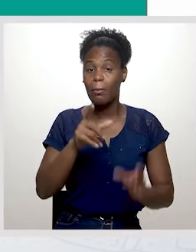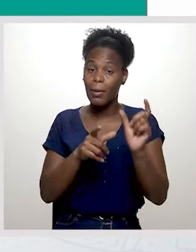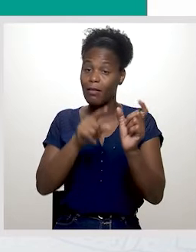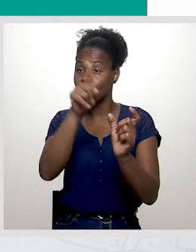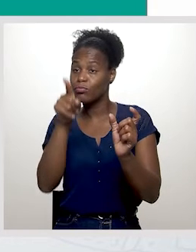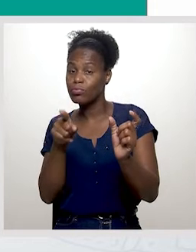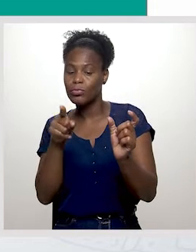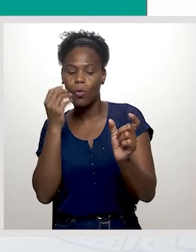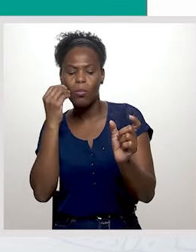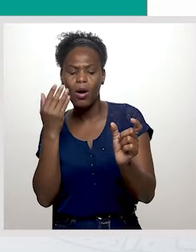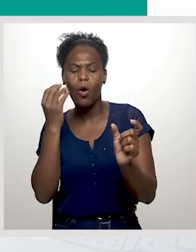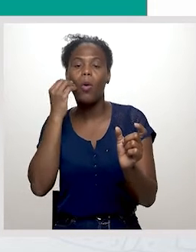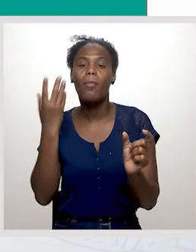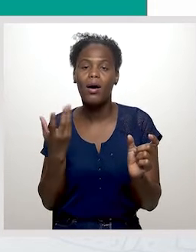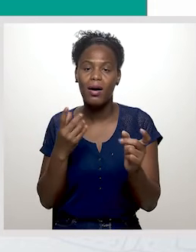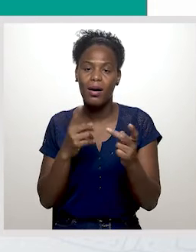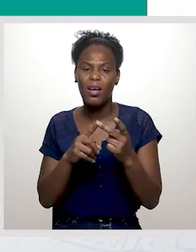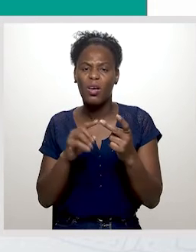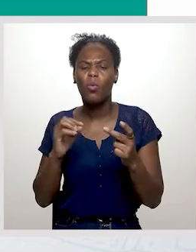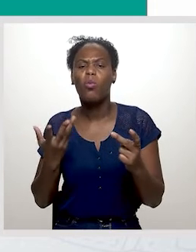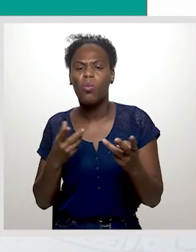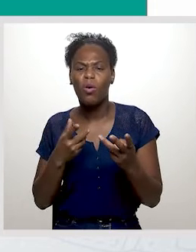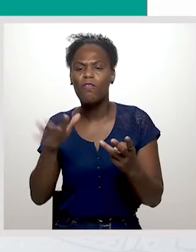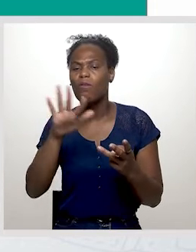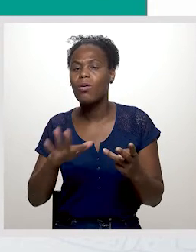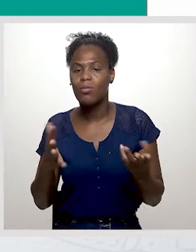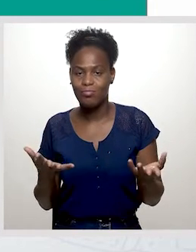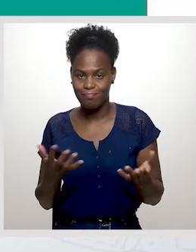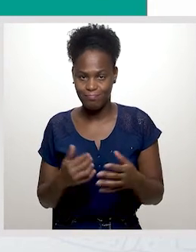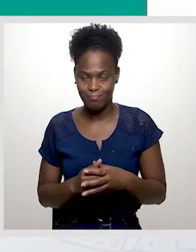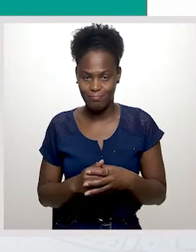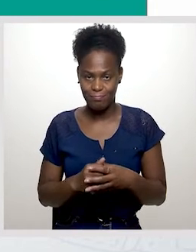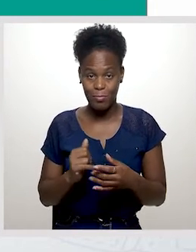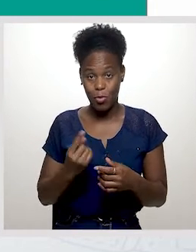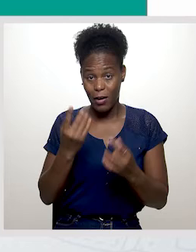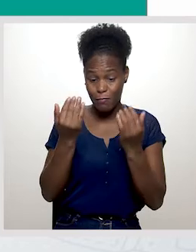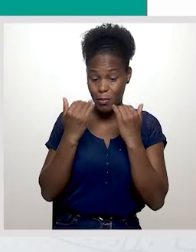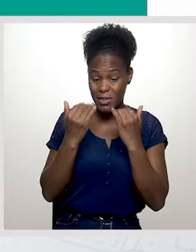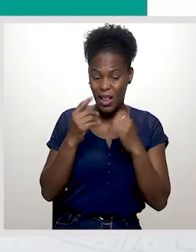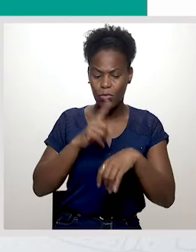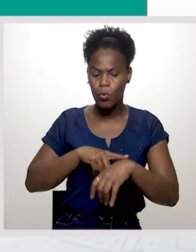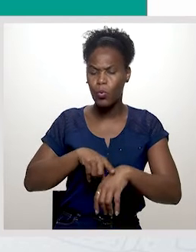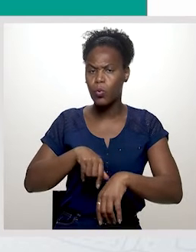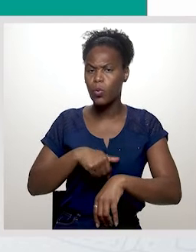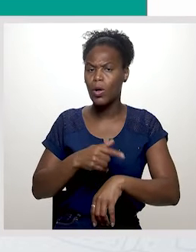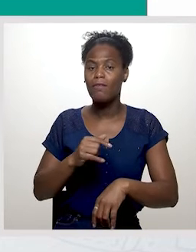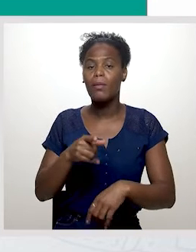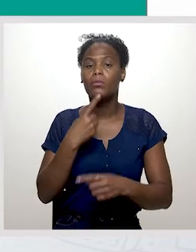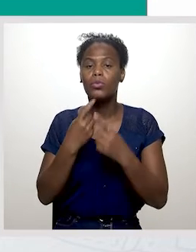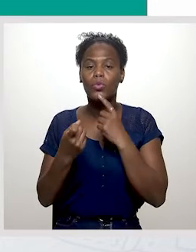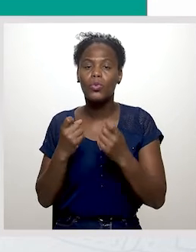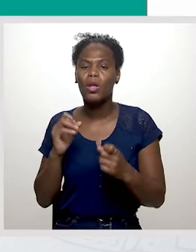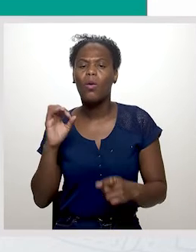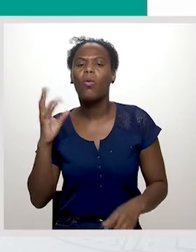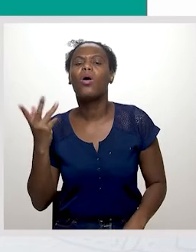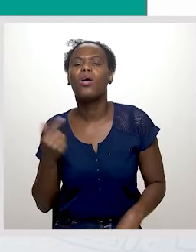mots interrogatifs comme comment, de quelle manière. Pour s'informer sur la durée, on va